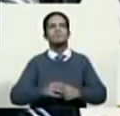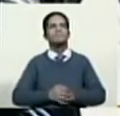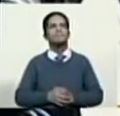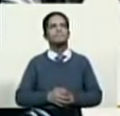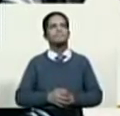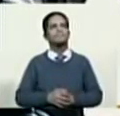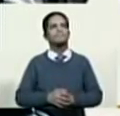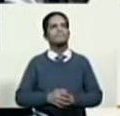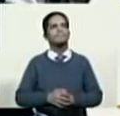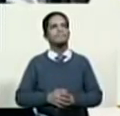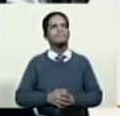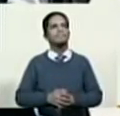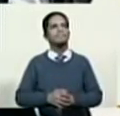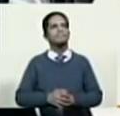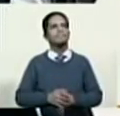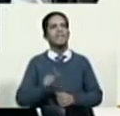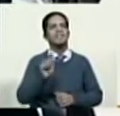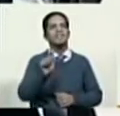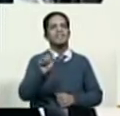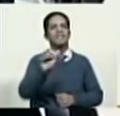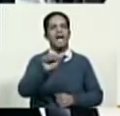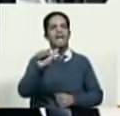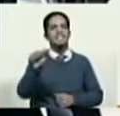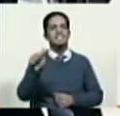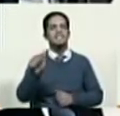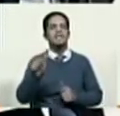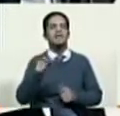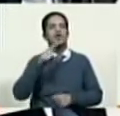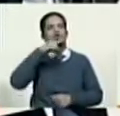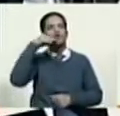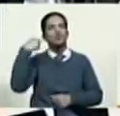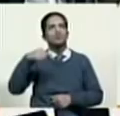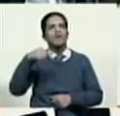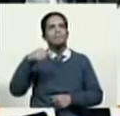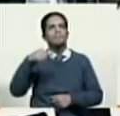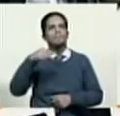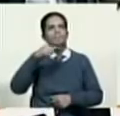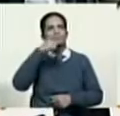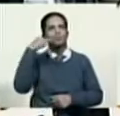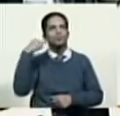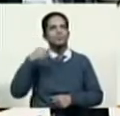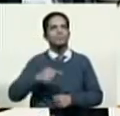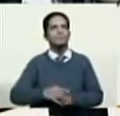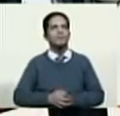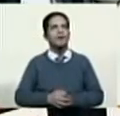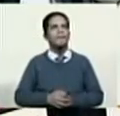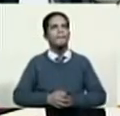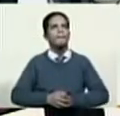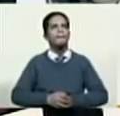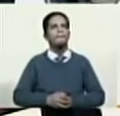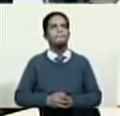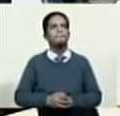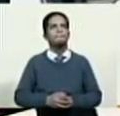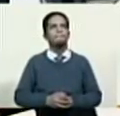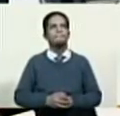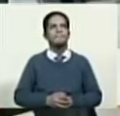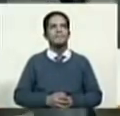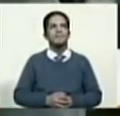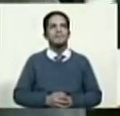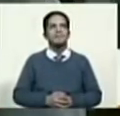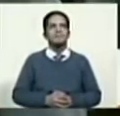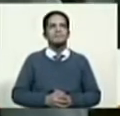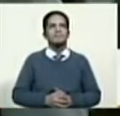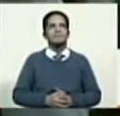TASS de Rusia, Vladimir Kostirev. Señor Maduro, buena. Позвольте задать